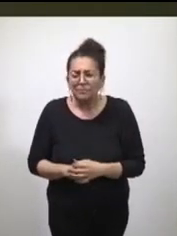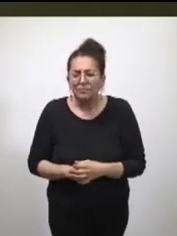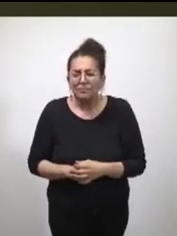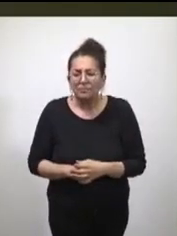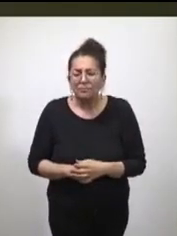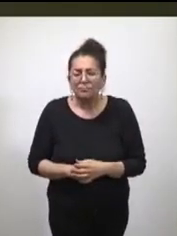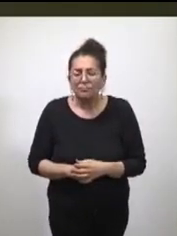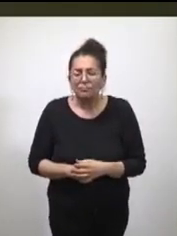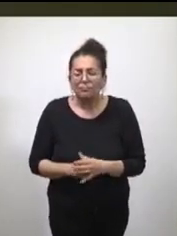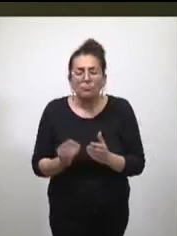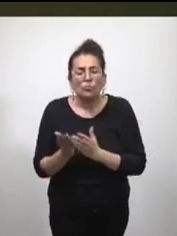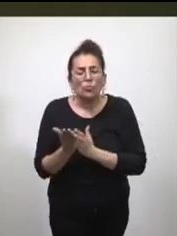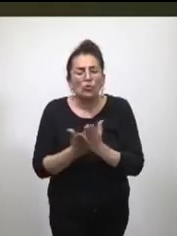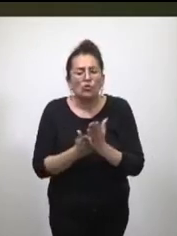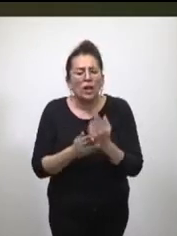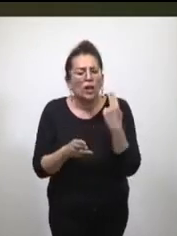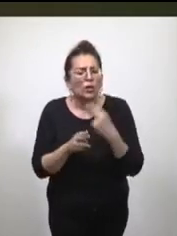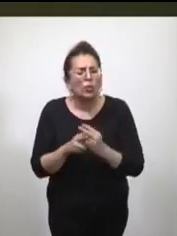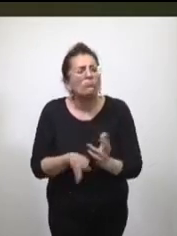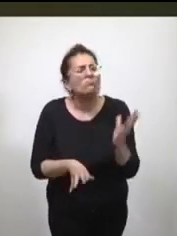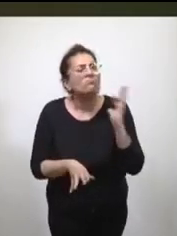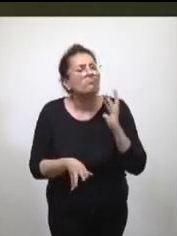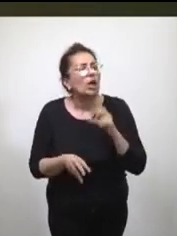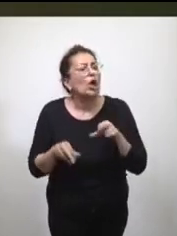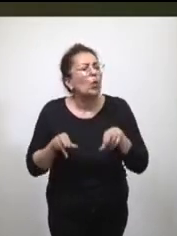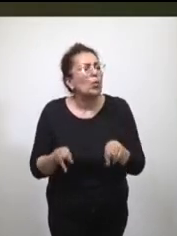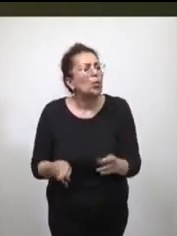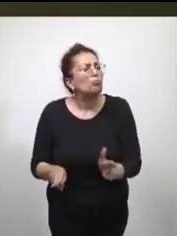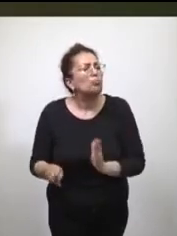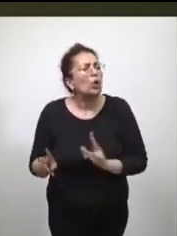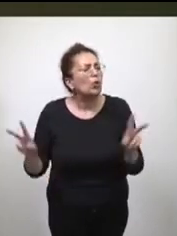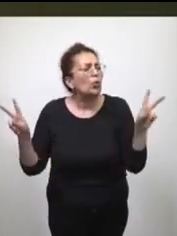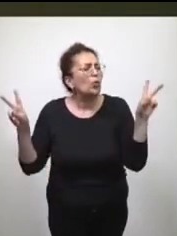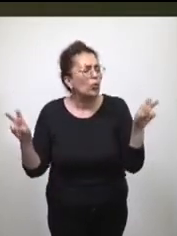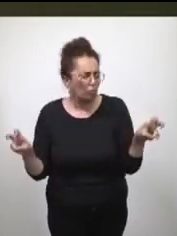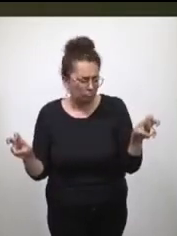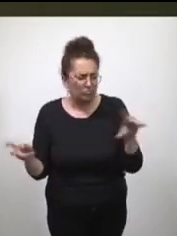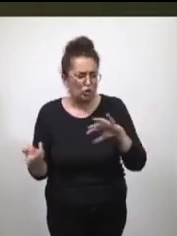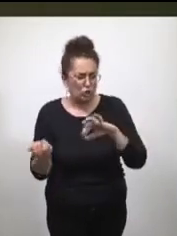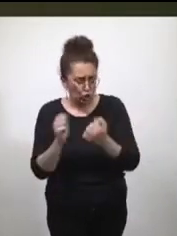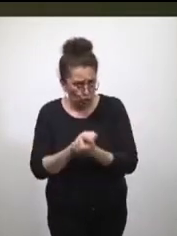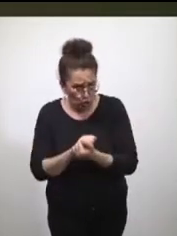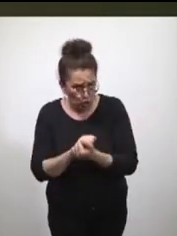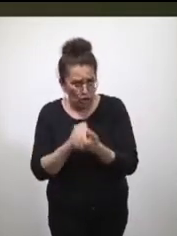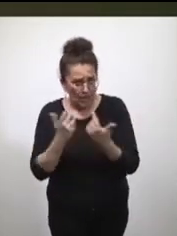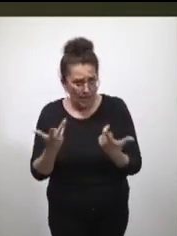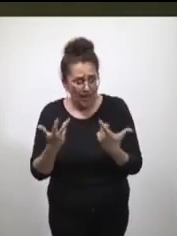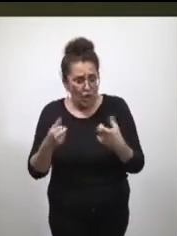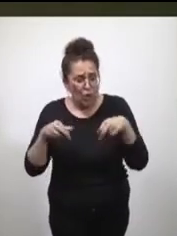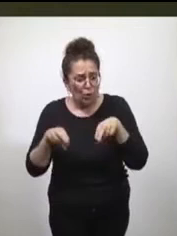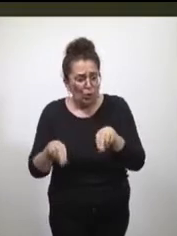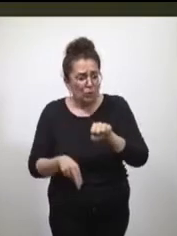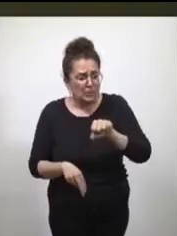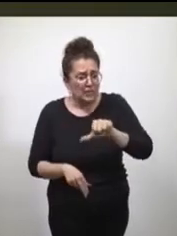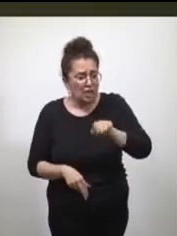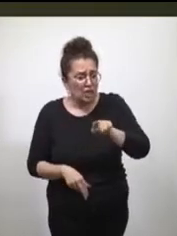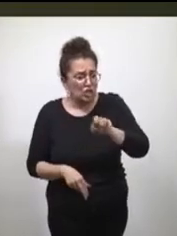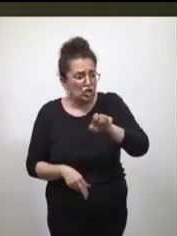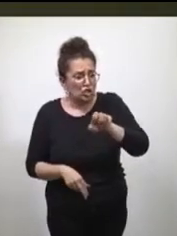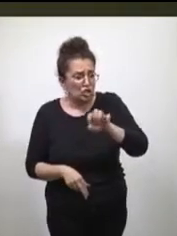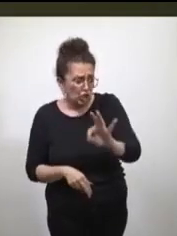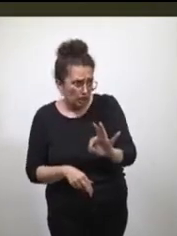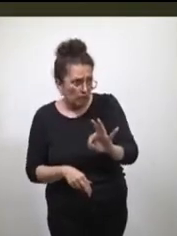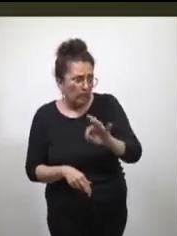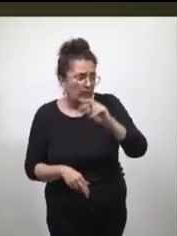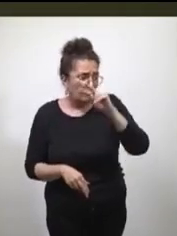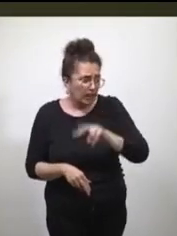l'ancien projet intitulé rue Bordelaise, qui pour l'instant porte le nom de projet de la rue Saget. Il est sur 3,8 hectares